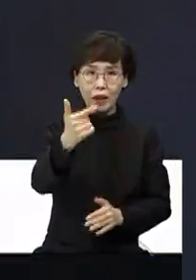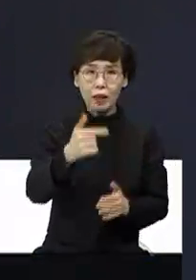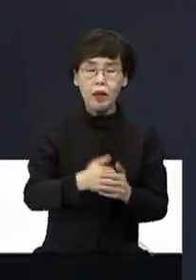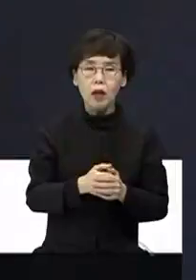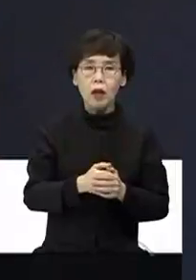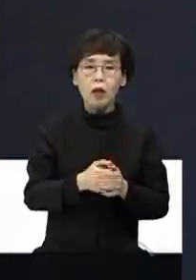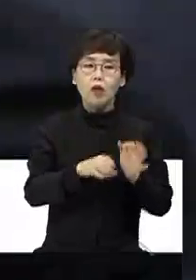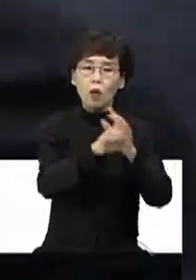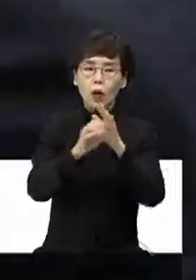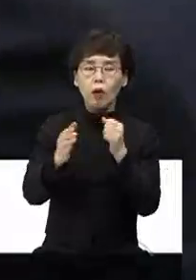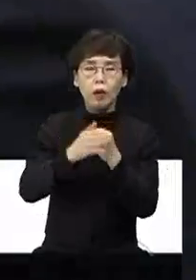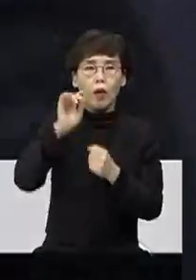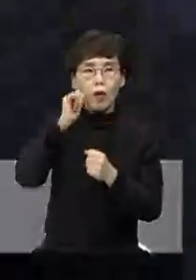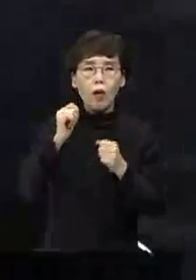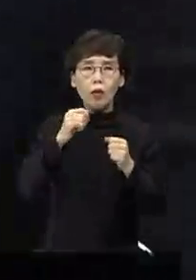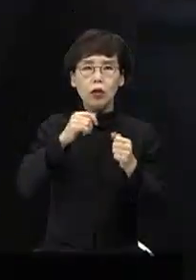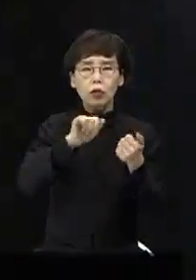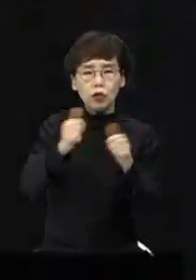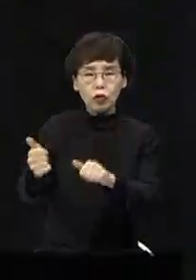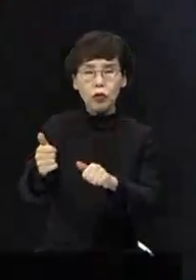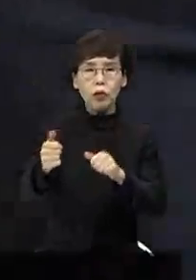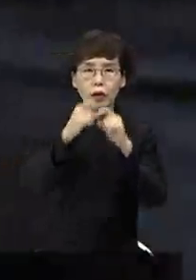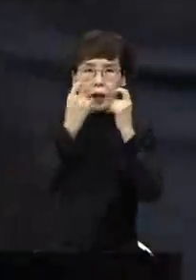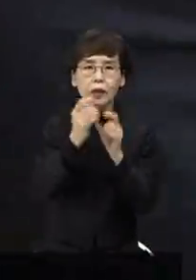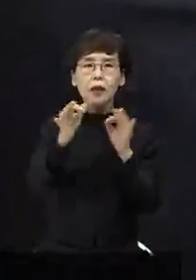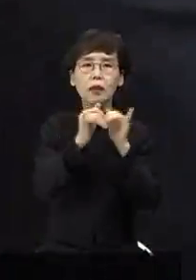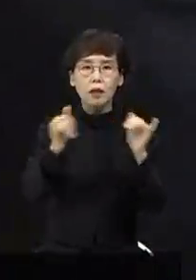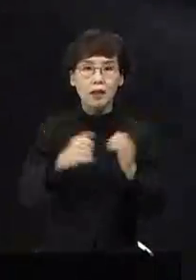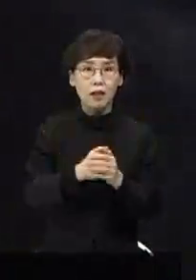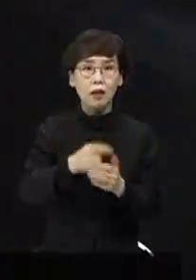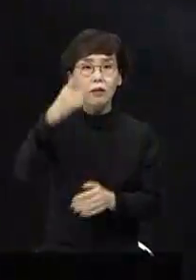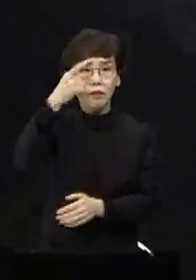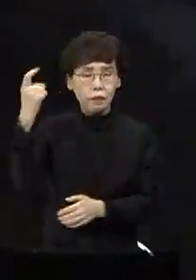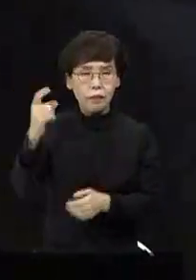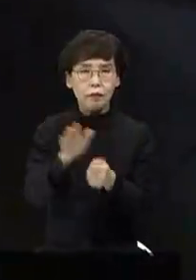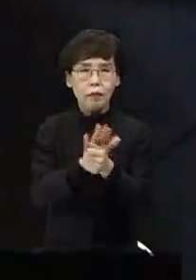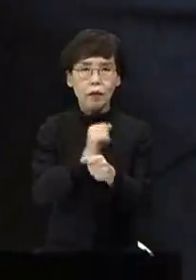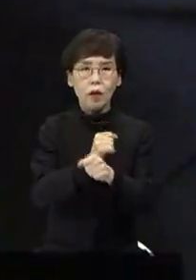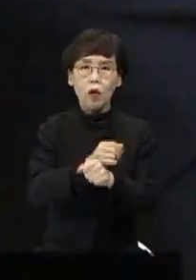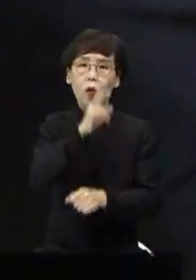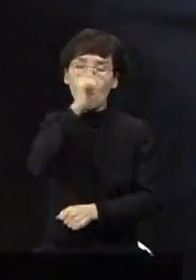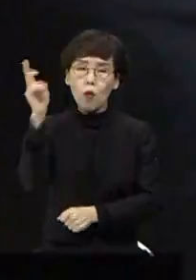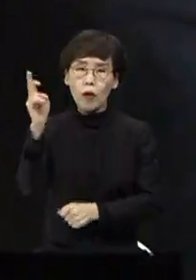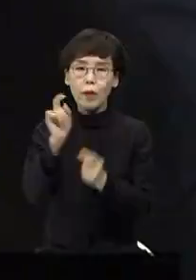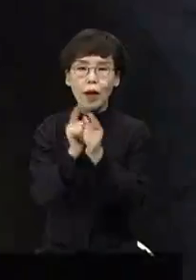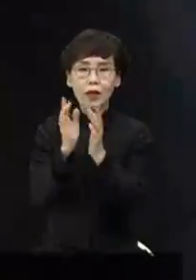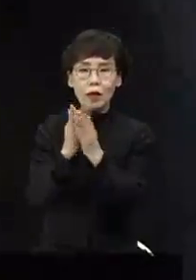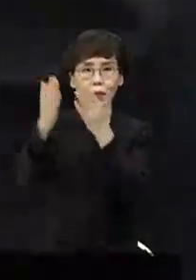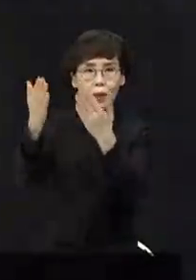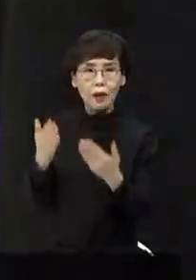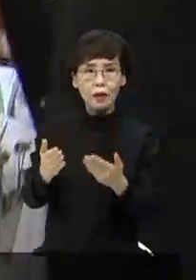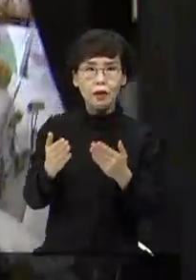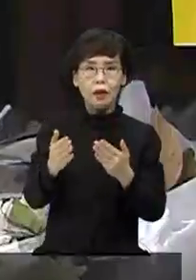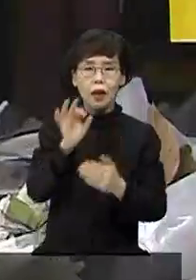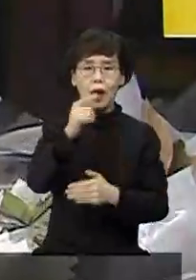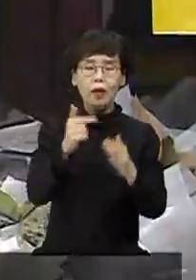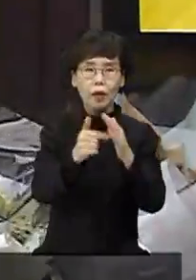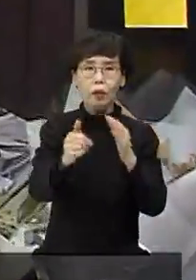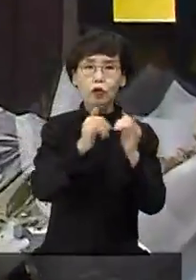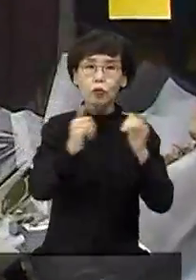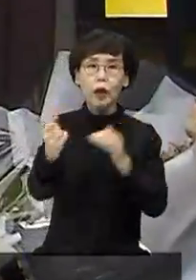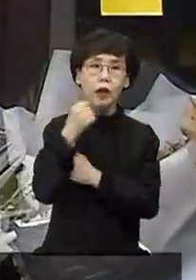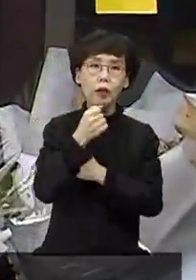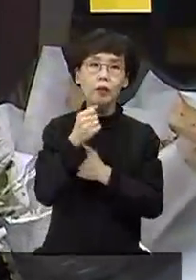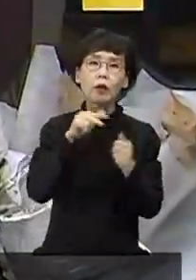떠난 자영업자를 추모했습니다. 오후엔 대국민 압박 면접을 받는 안 대표는 국민의힘 후보와 단일화에